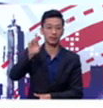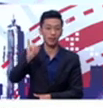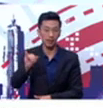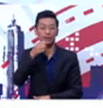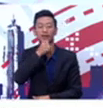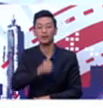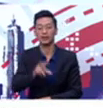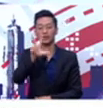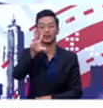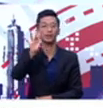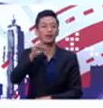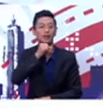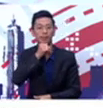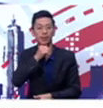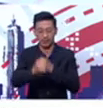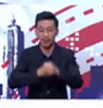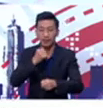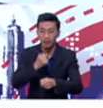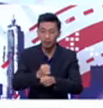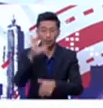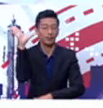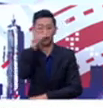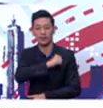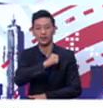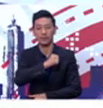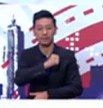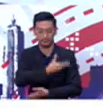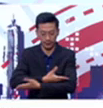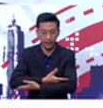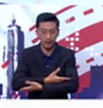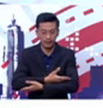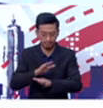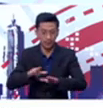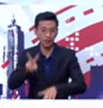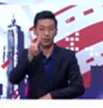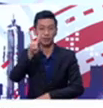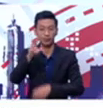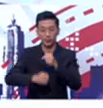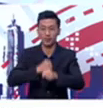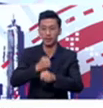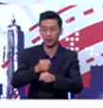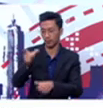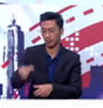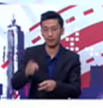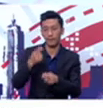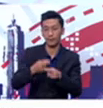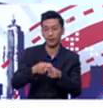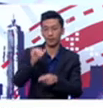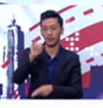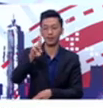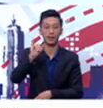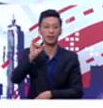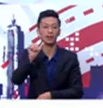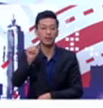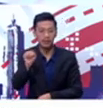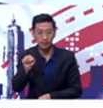38 tahun didapati melakukan pengabaian dengan meninggalkan iris Heidi Mohamad Hafiz dalam